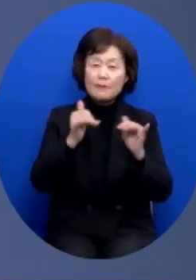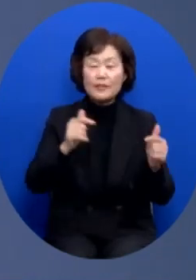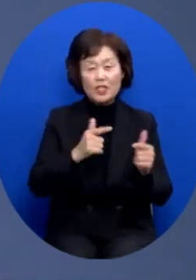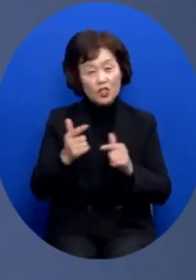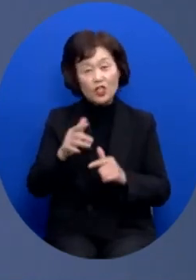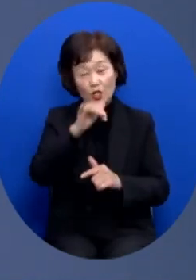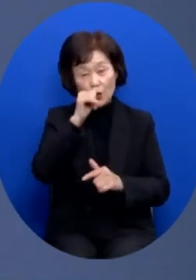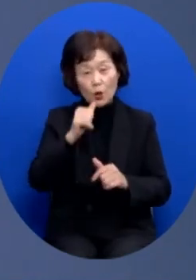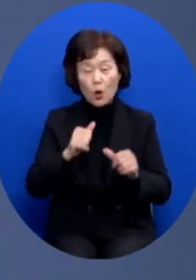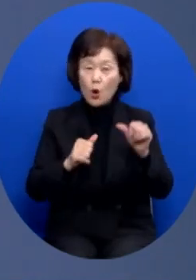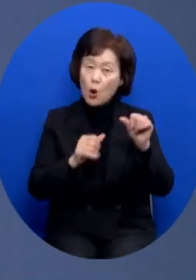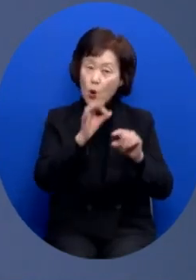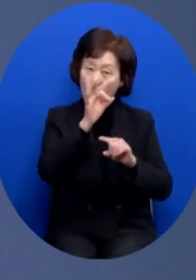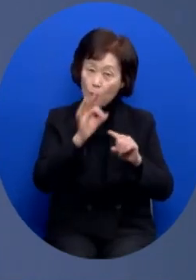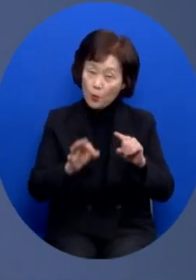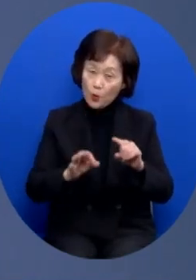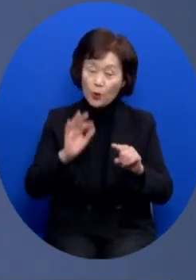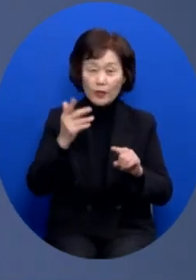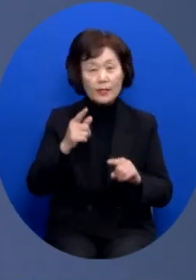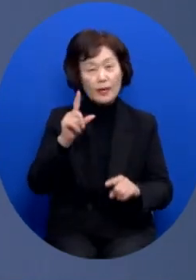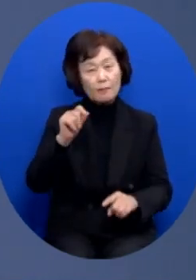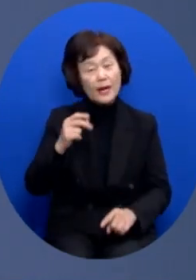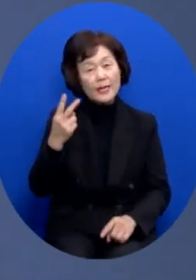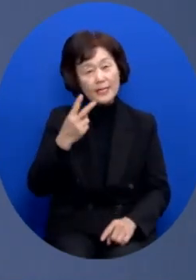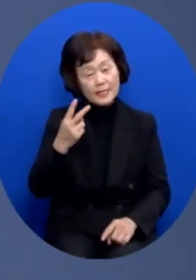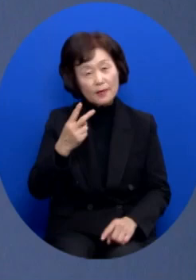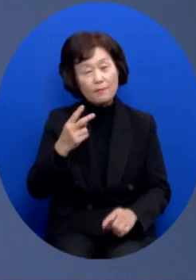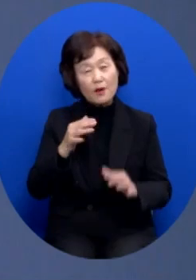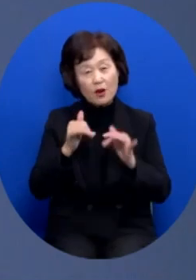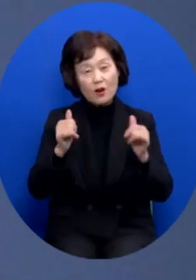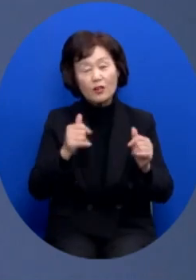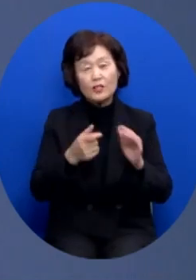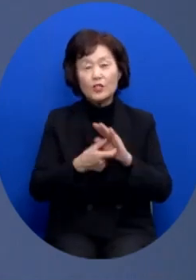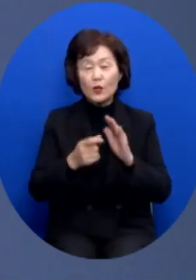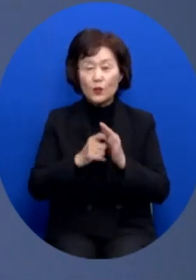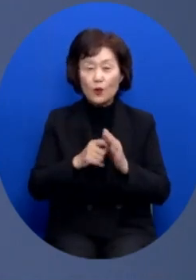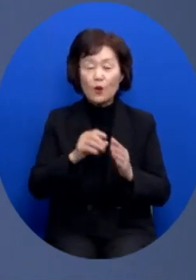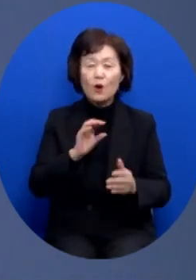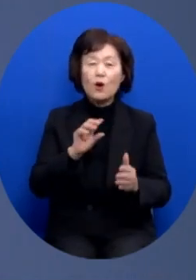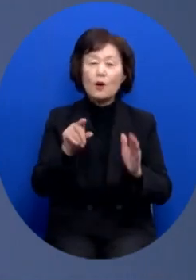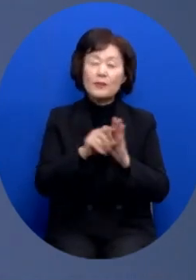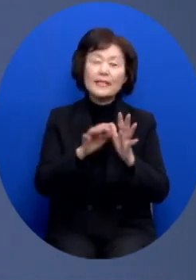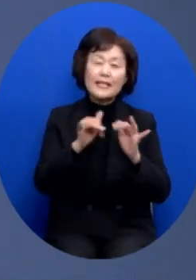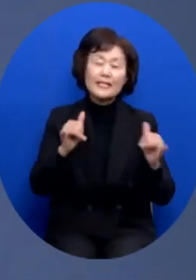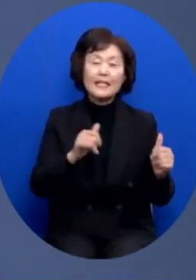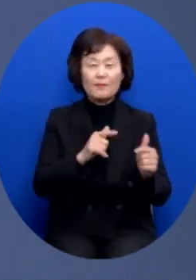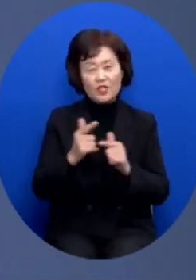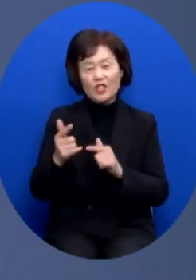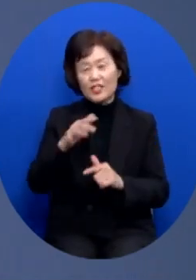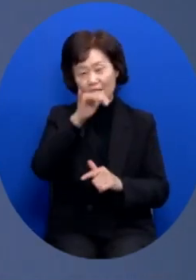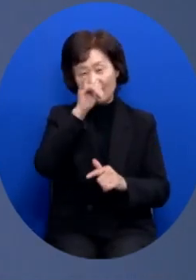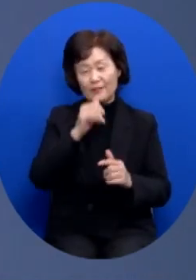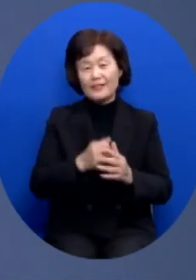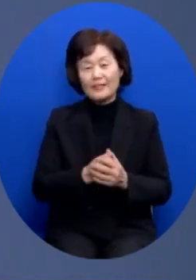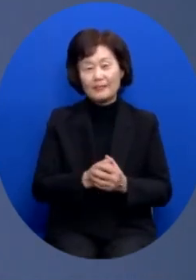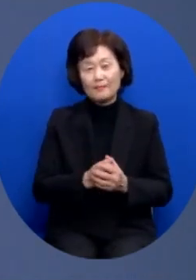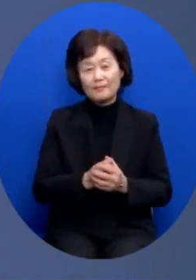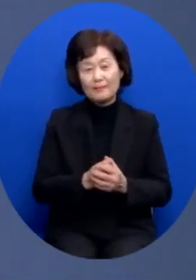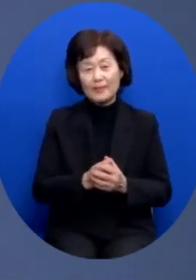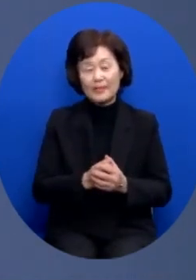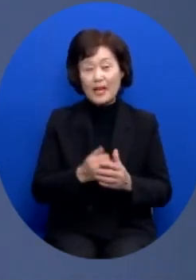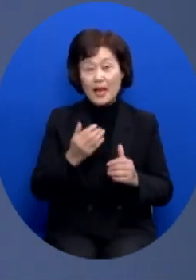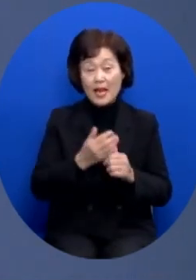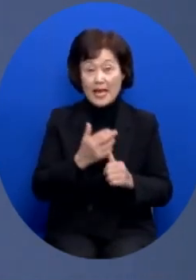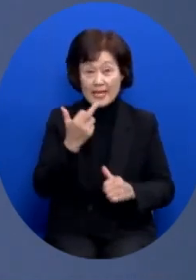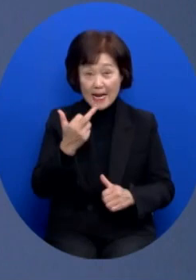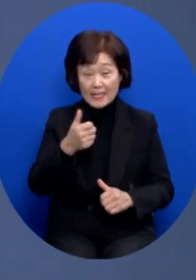5% 약 16명 정도의 그리스도인들의 신앙생활을 하고 있습니다 우리 양산